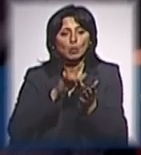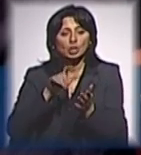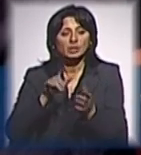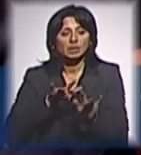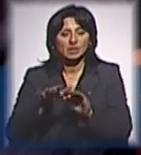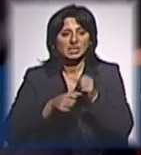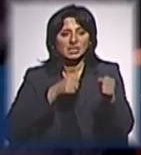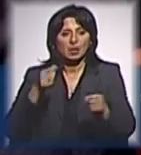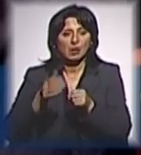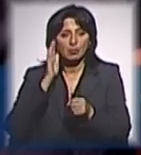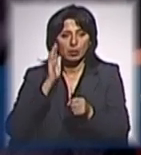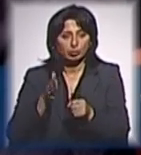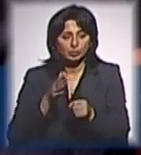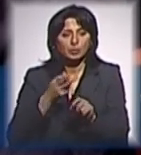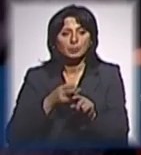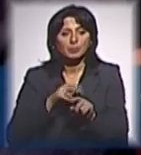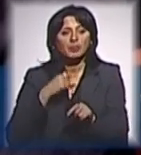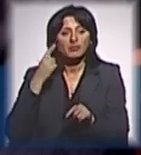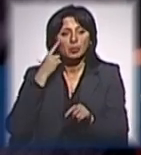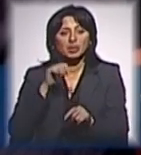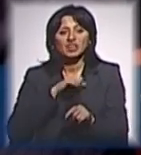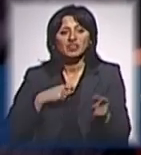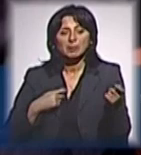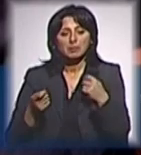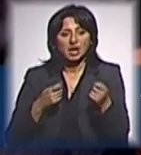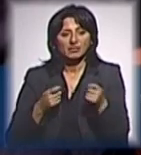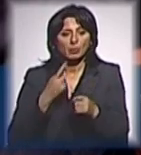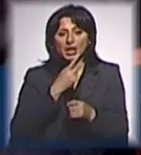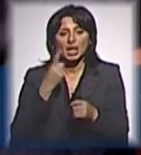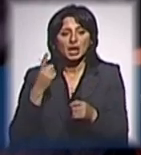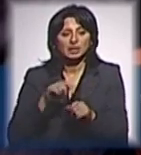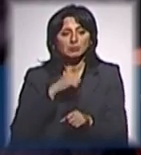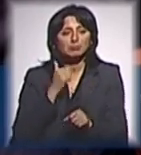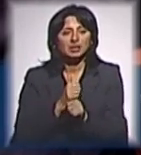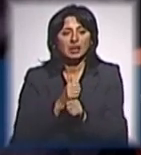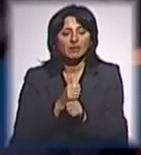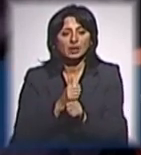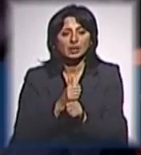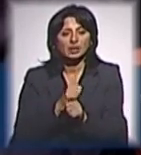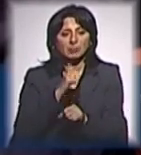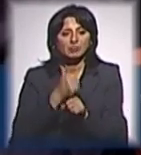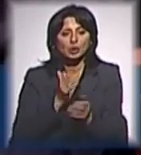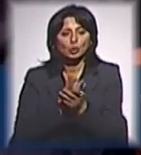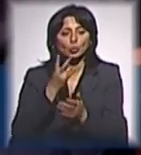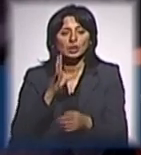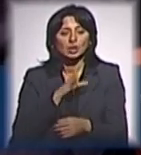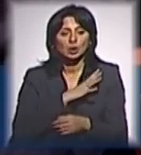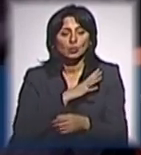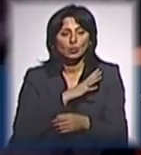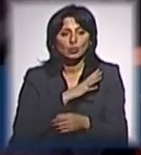რომ ისინი დასაქმდებიან. გარდა ამისა, იცით, მე ვფიქრობ, რომ თვითმმართველობა ერთ-ერთი ყველაზე მთავარი პრიორიტეტი უნდა